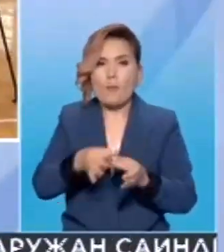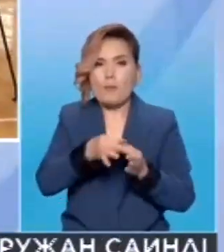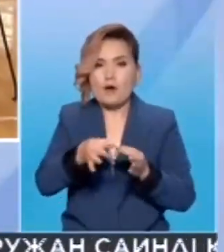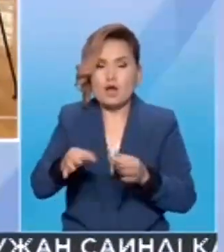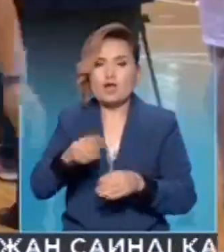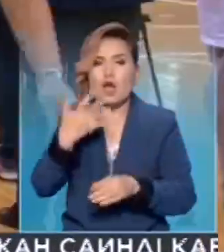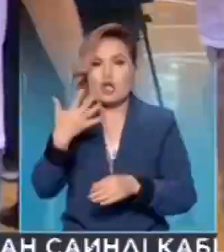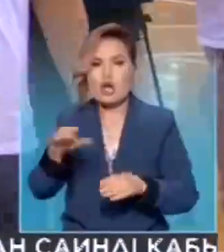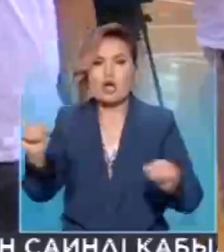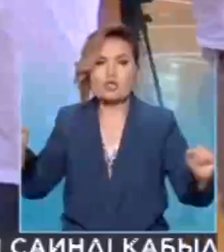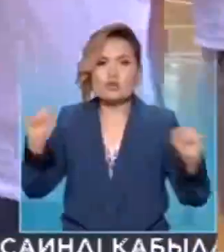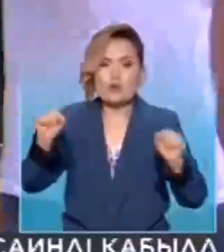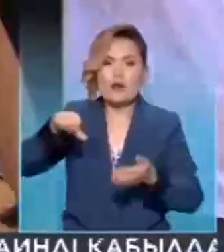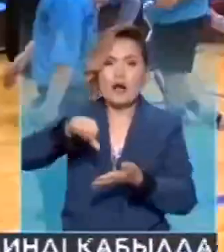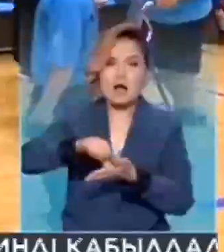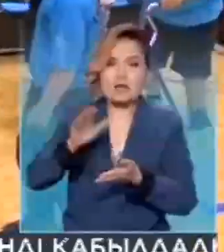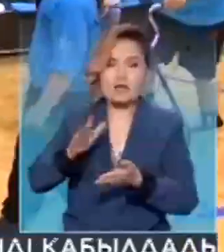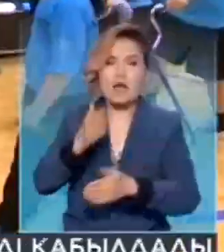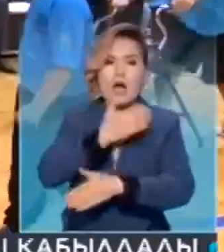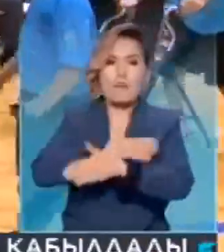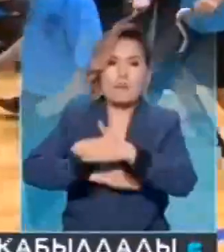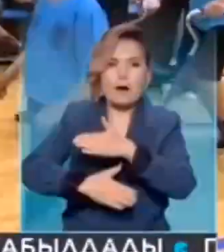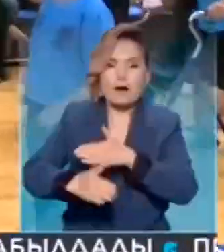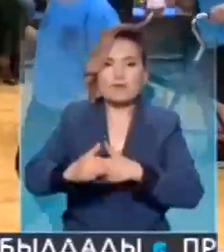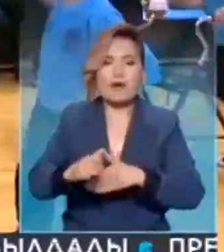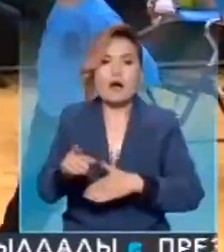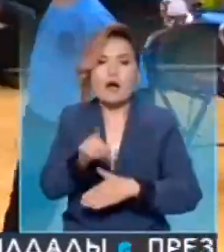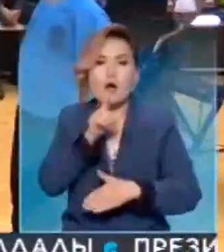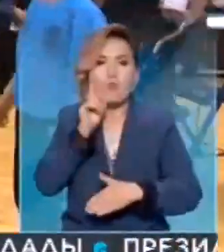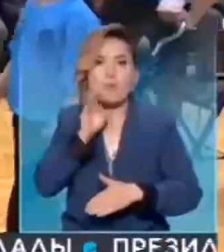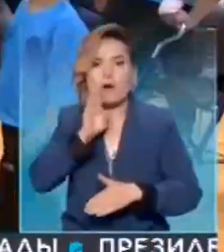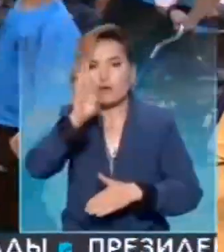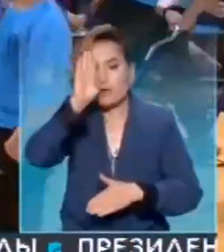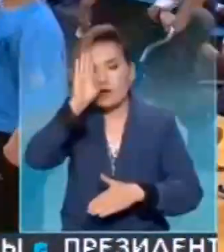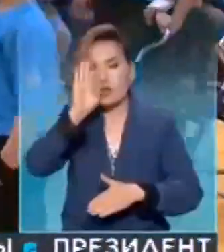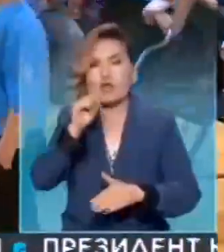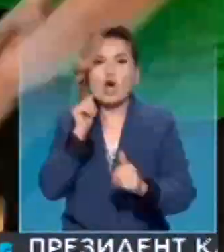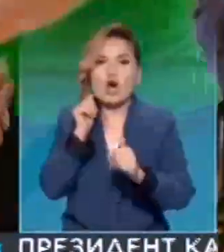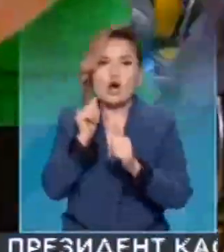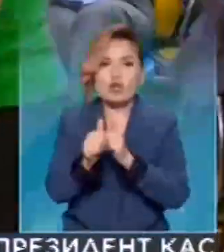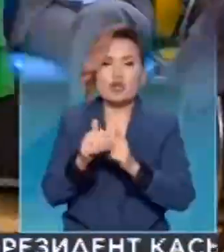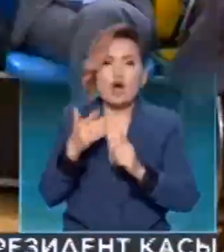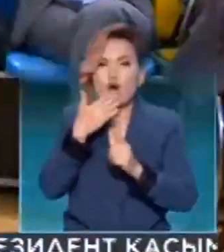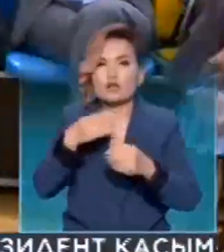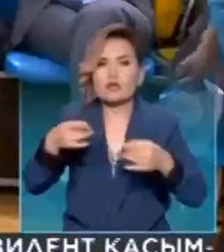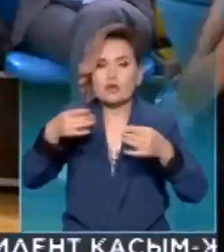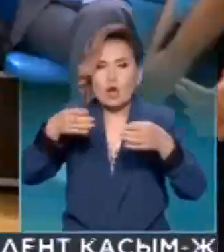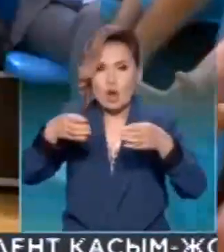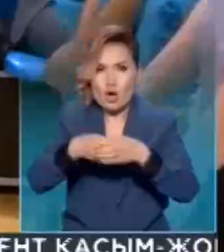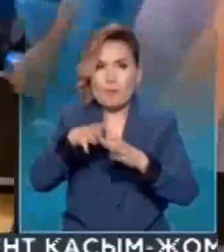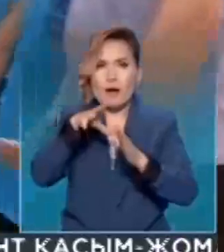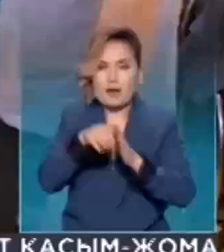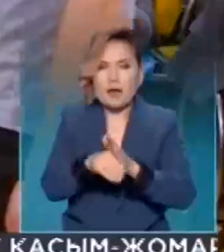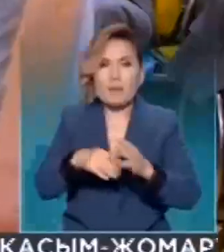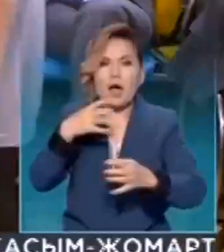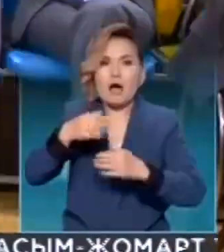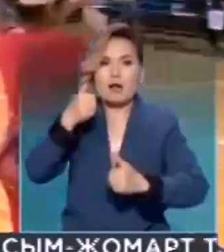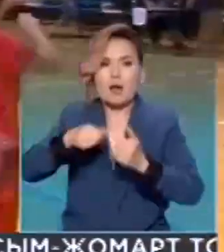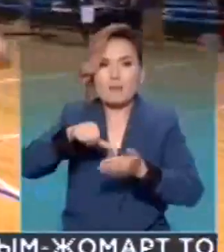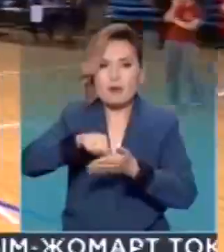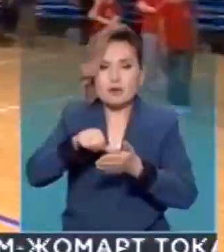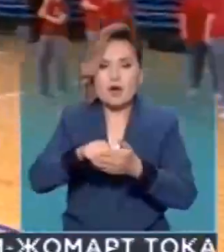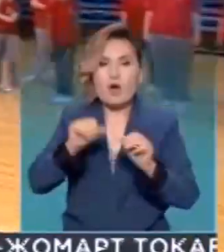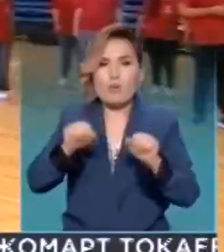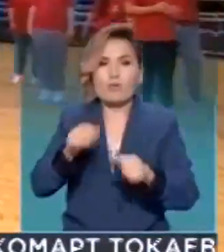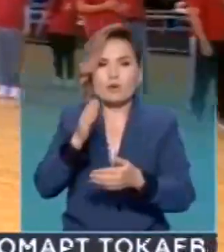облыстан 50-ге жуық спортшы қатысады. Мүмкіндігі шектеулі жандардың додасында үздік шыққандар ұлттық құрамаға кіреді. Халықаралық жарыстарға қатысуға